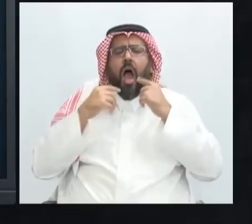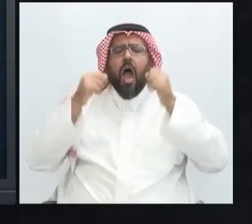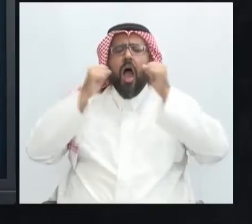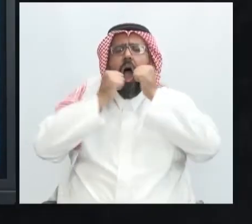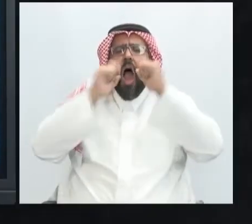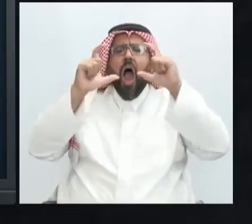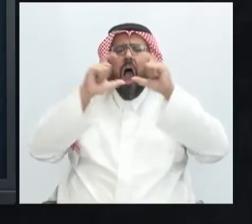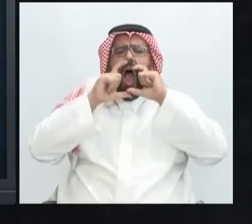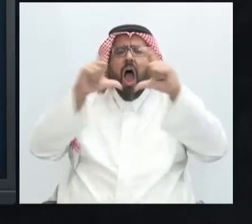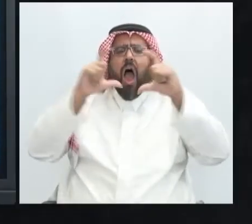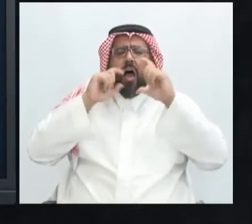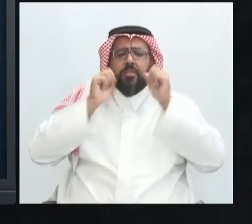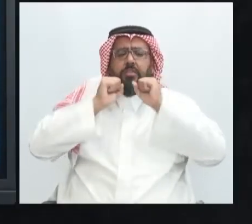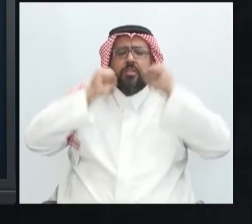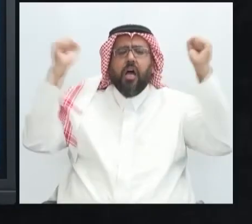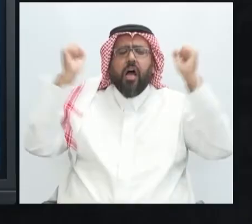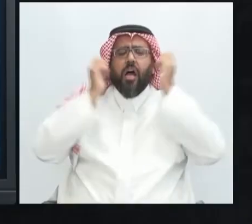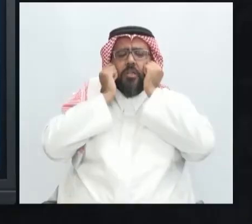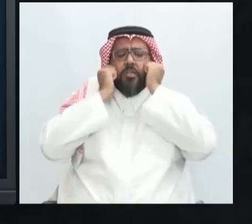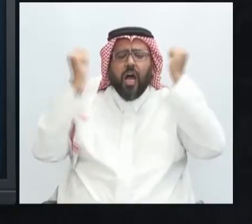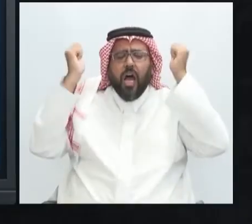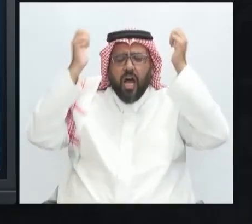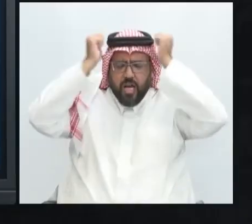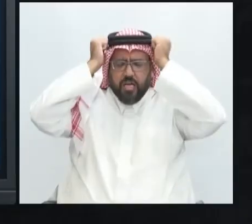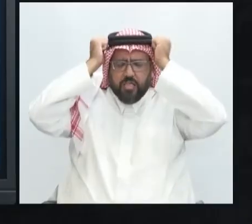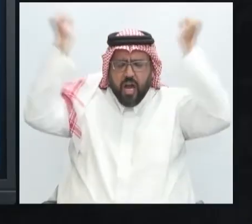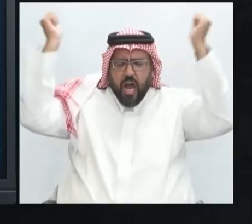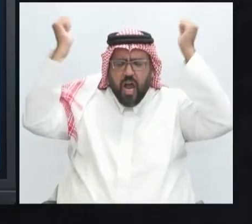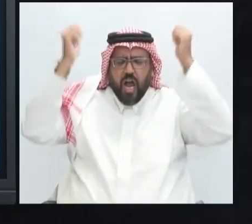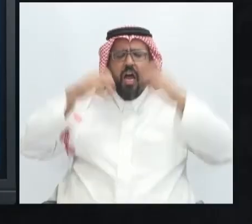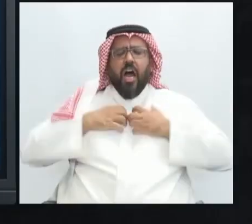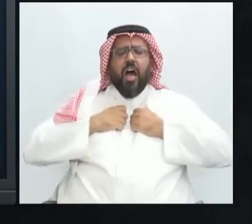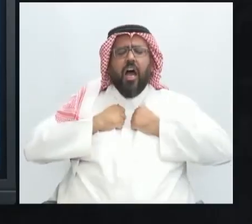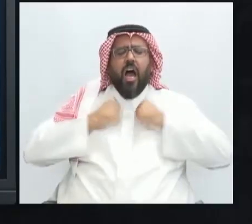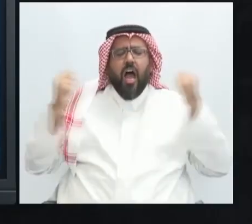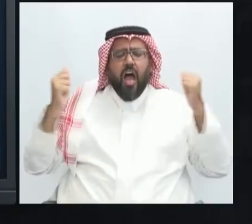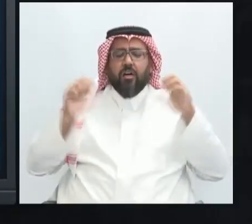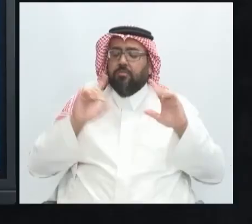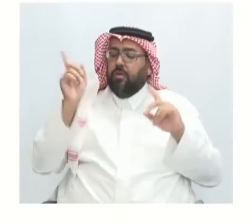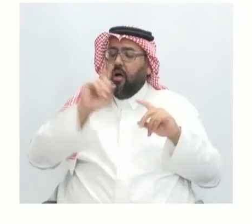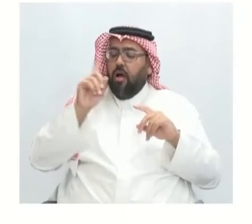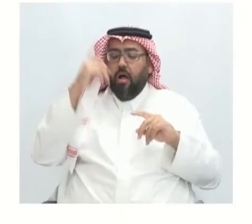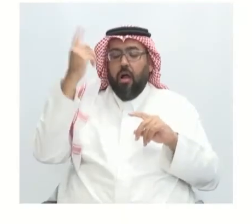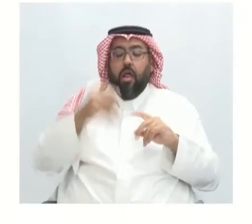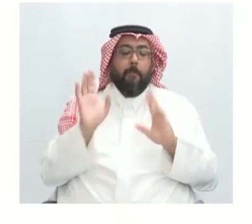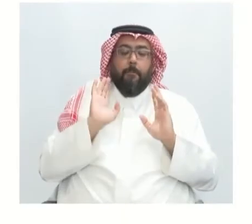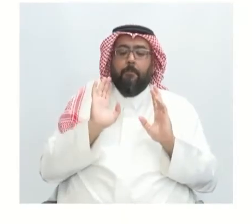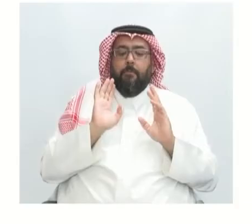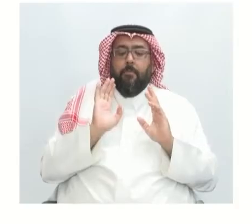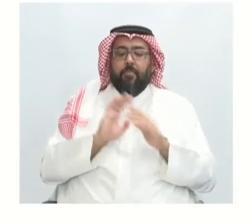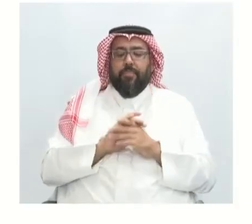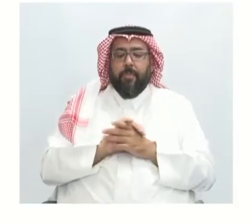والعويل ورفع الصوت وغير ذلك يا ابنائي مما يدل على عدم الرضا بقضاء الله سبحانه وتعالى